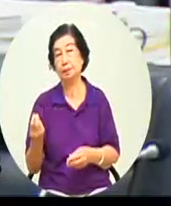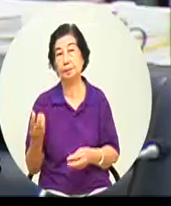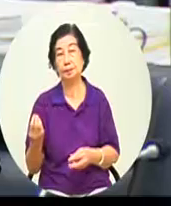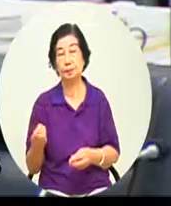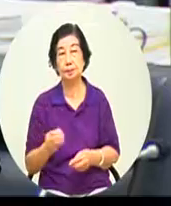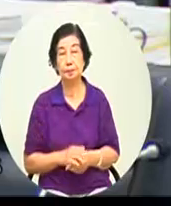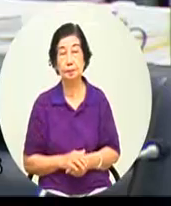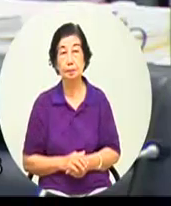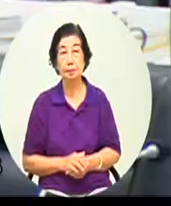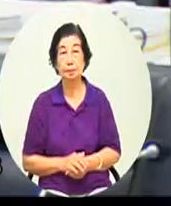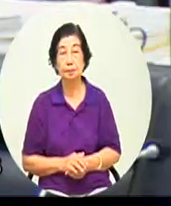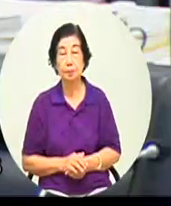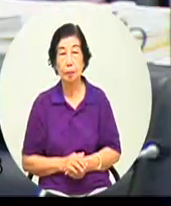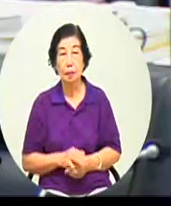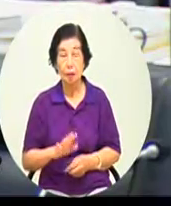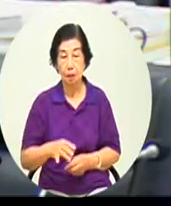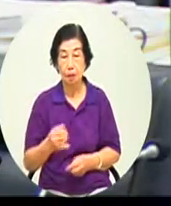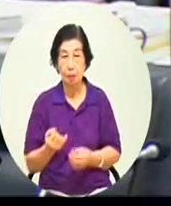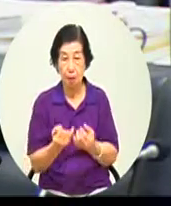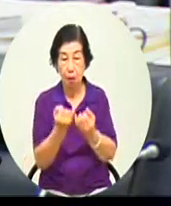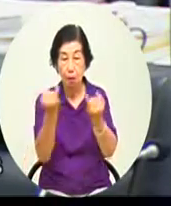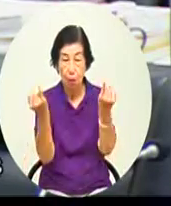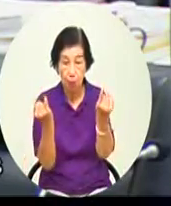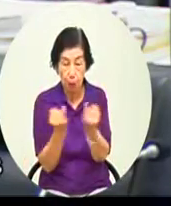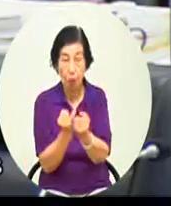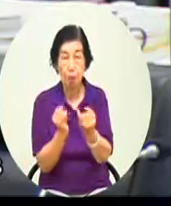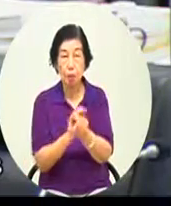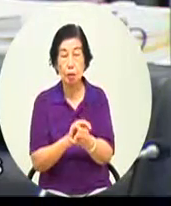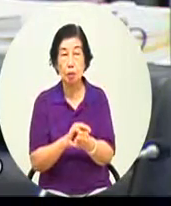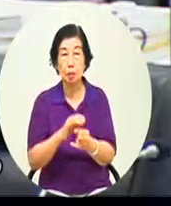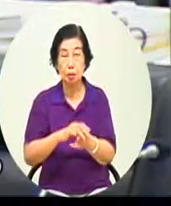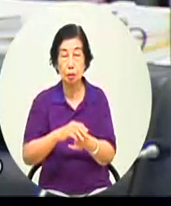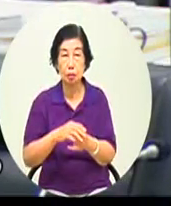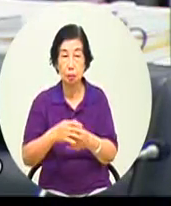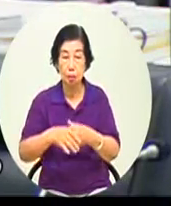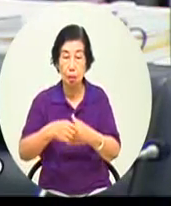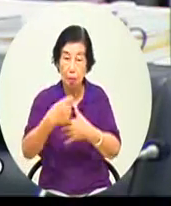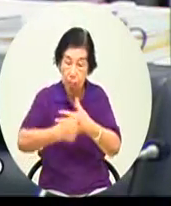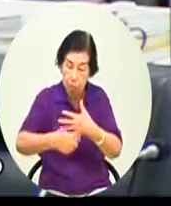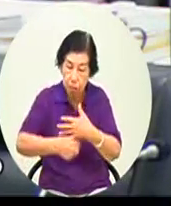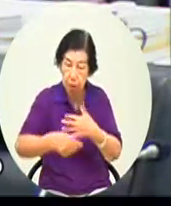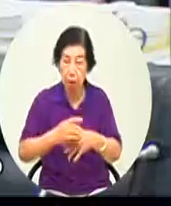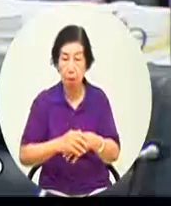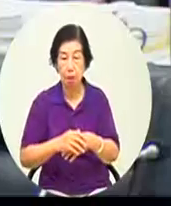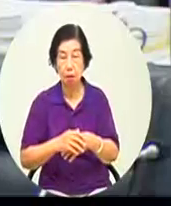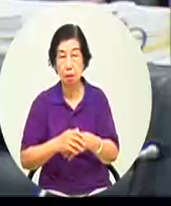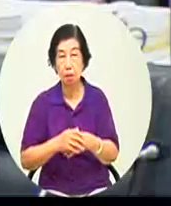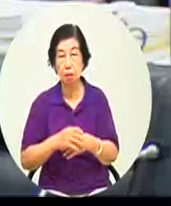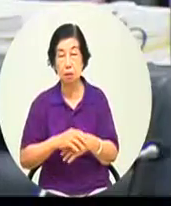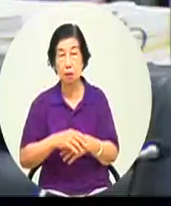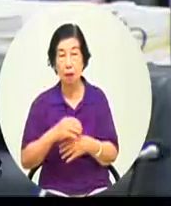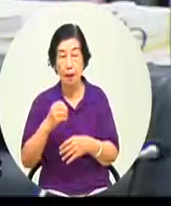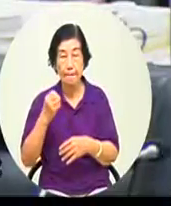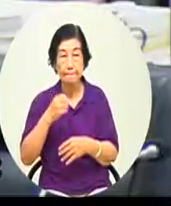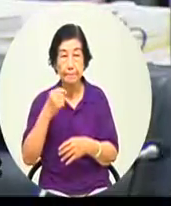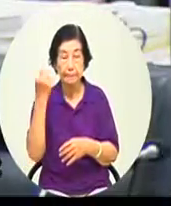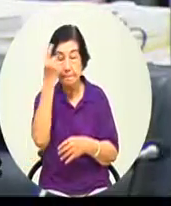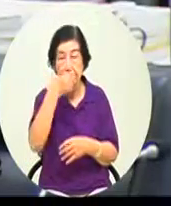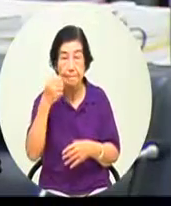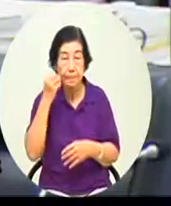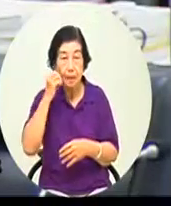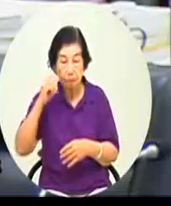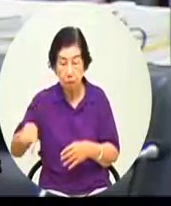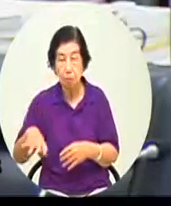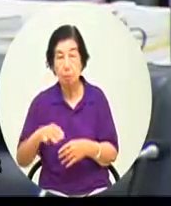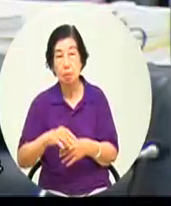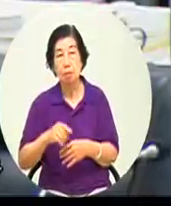受害了，她可能也碍于颜面，搞不好她也有家庭，她也担心她的另外一半知道会影响她婚姻，